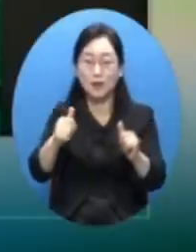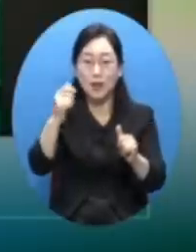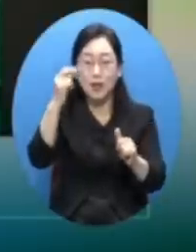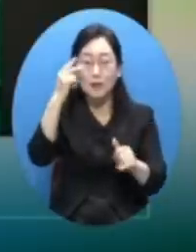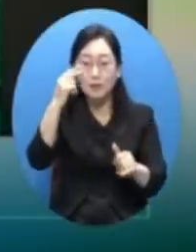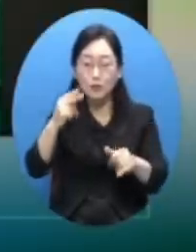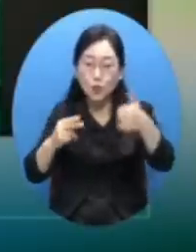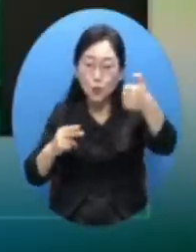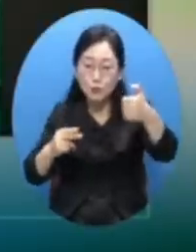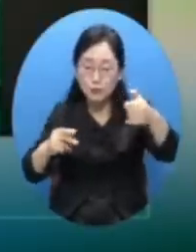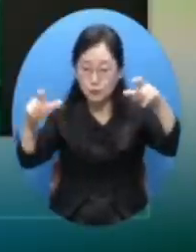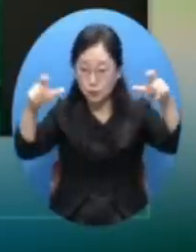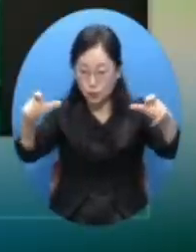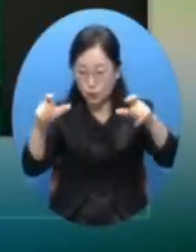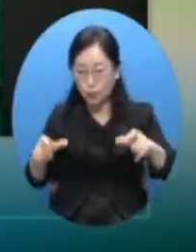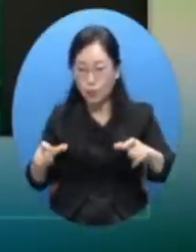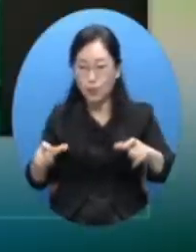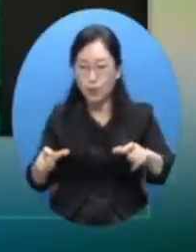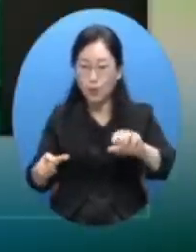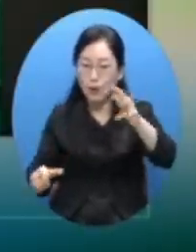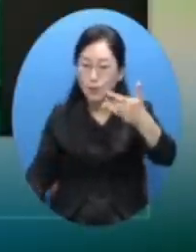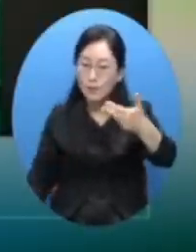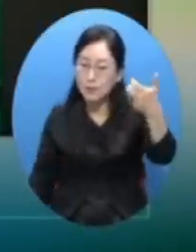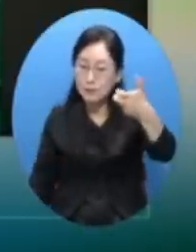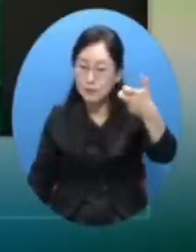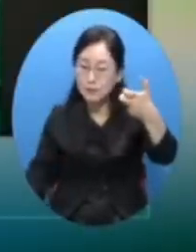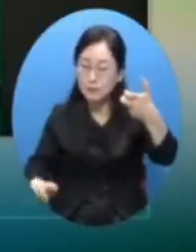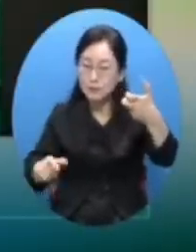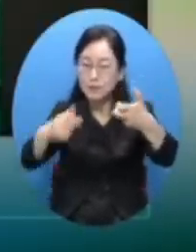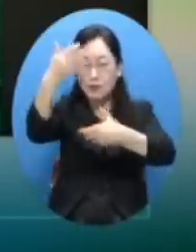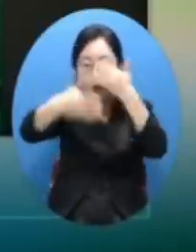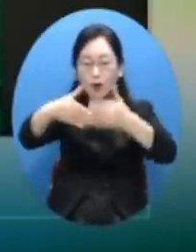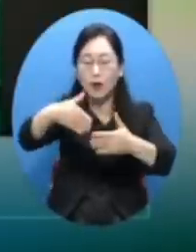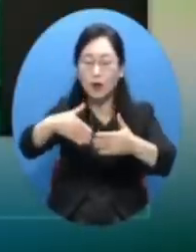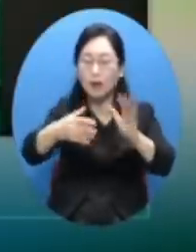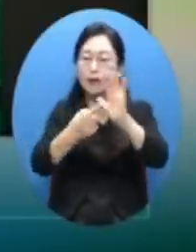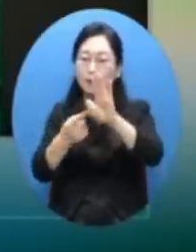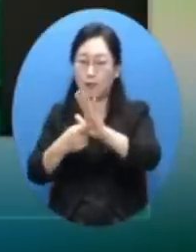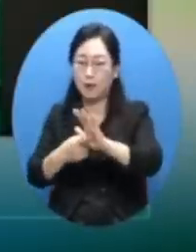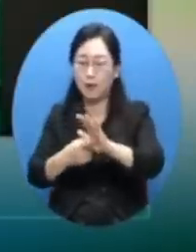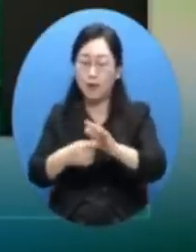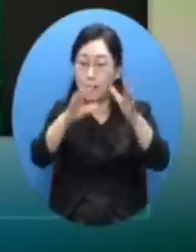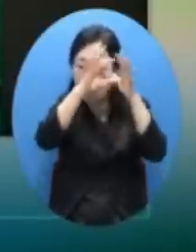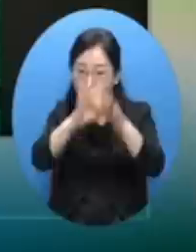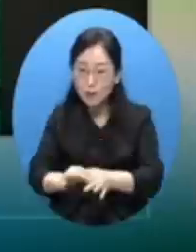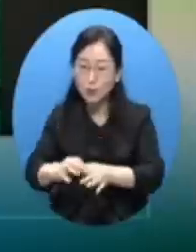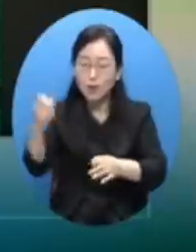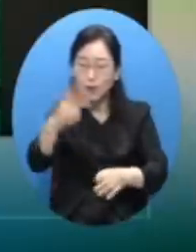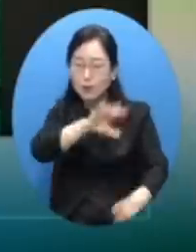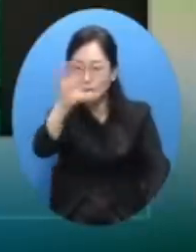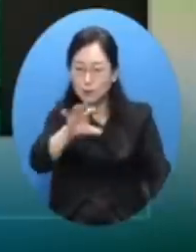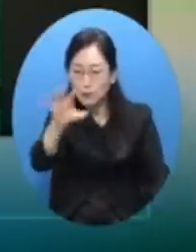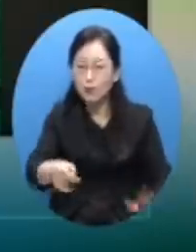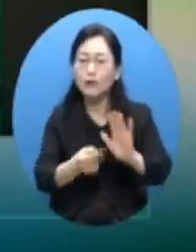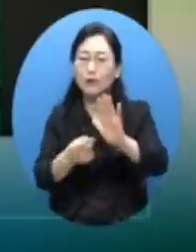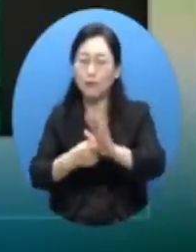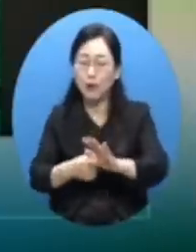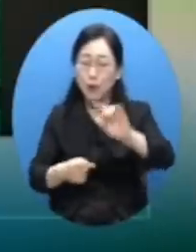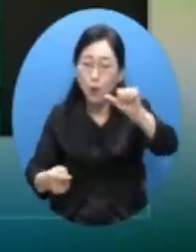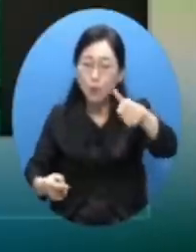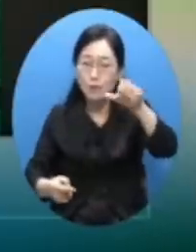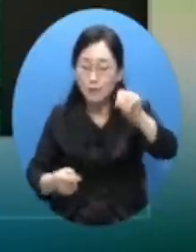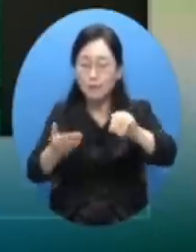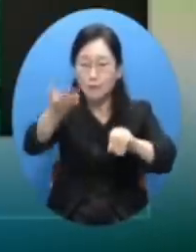약 870개 극장에서 상영됐고 계속 앙코르 상영돼서 500만 명 이상의 눈물로 이